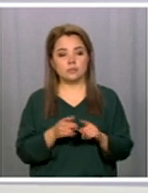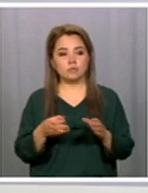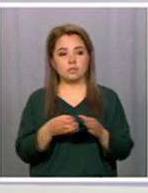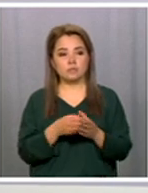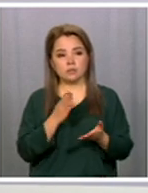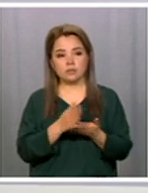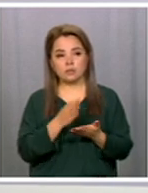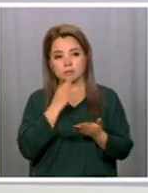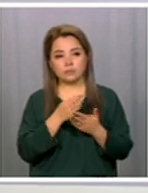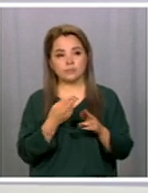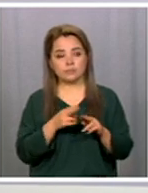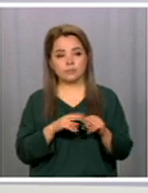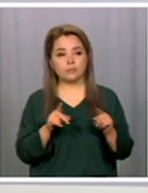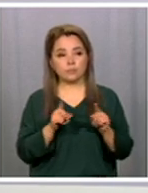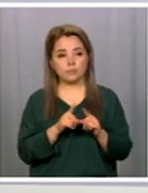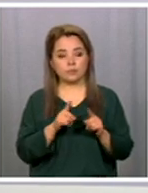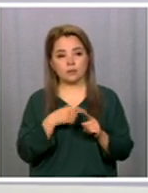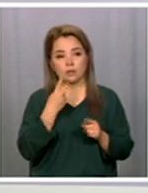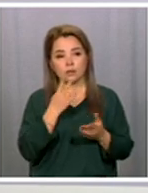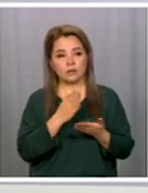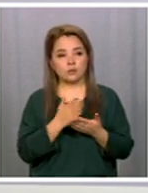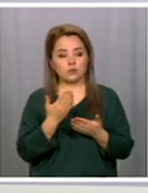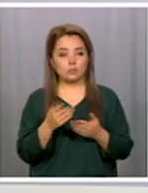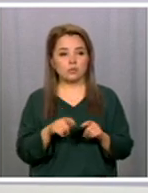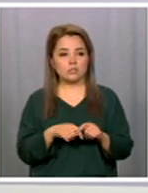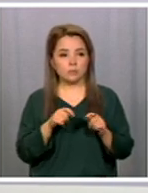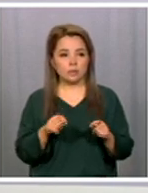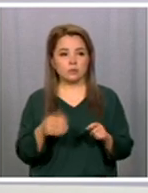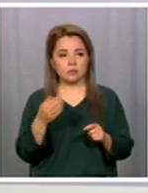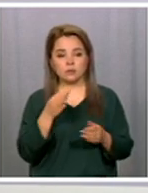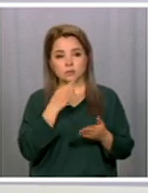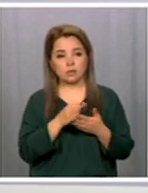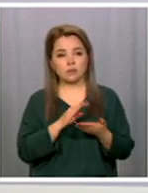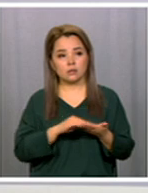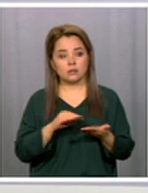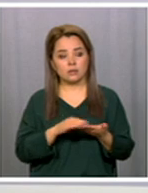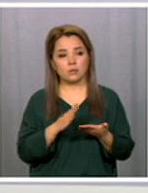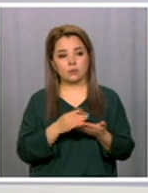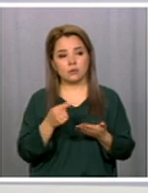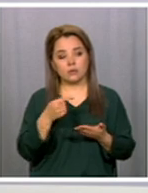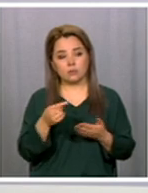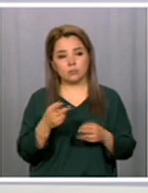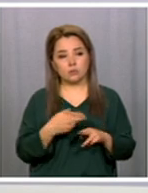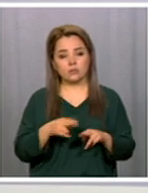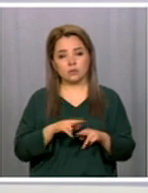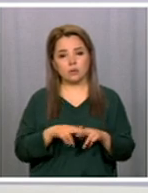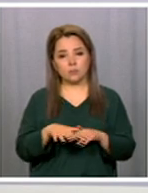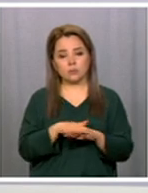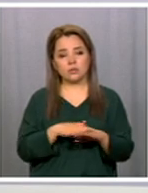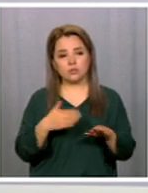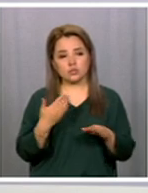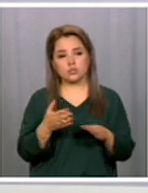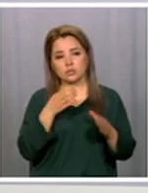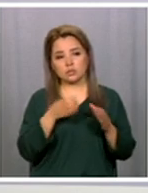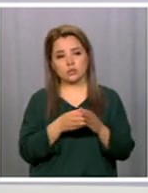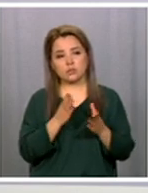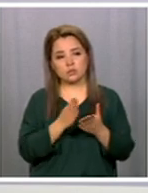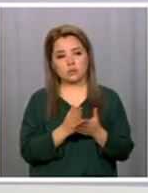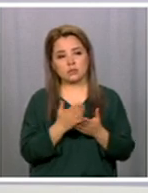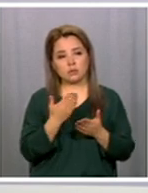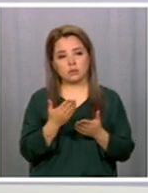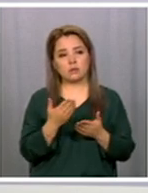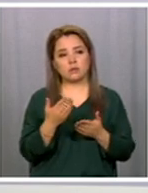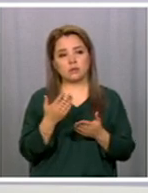Олай болса, мына түрдегі амалды орындауға болады. Ал мына жазамыз. X квадрат азайтылған 3 қосу 2